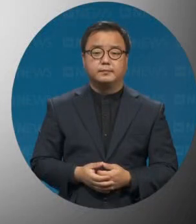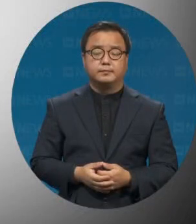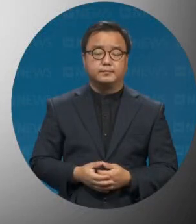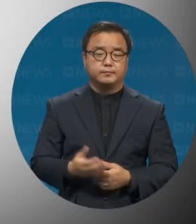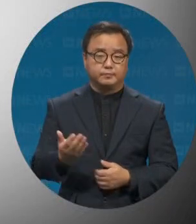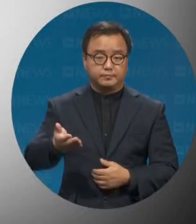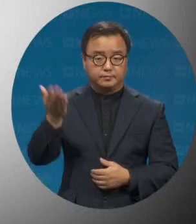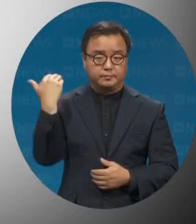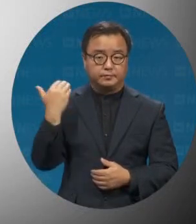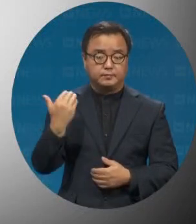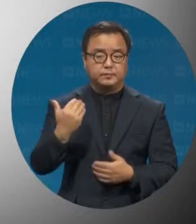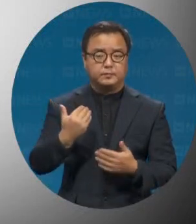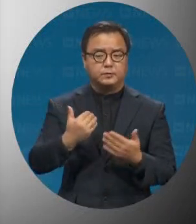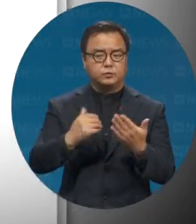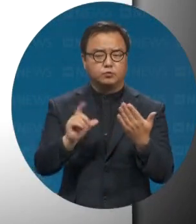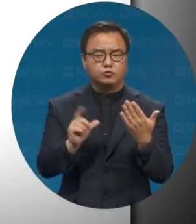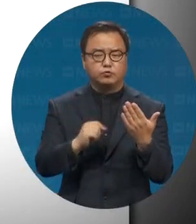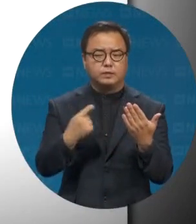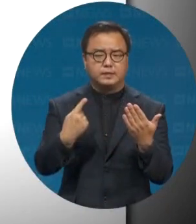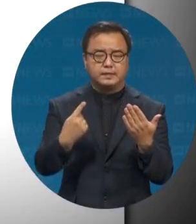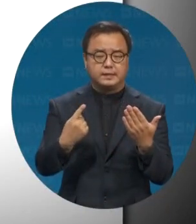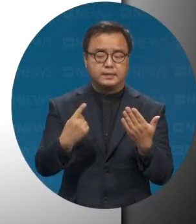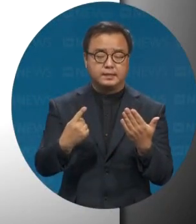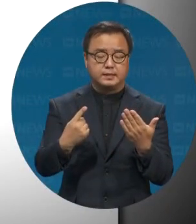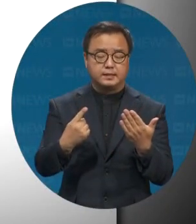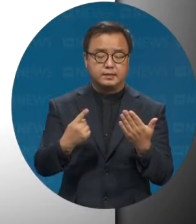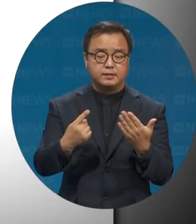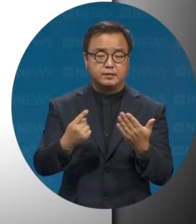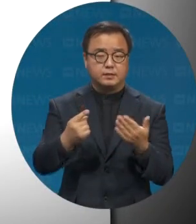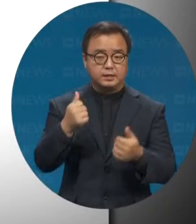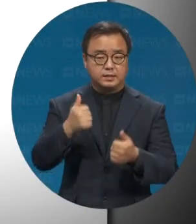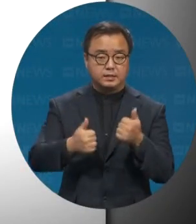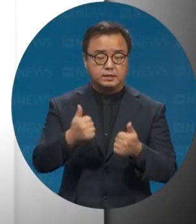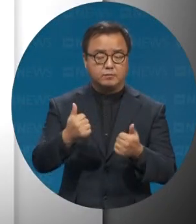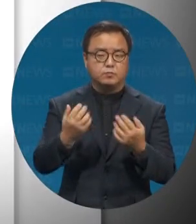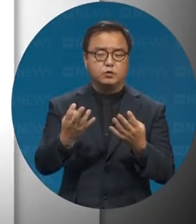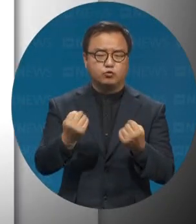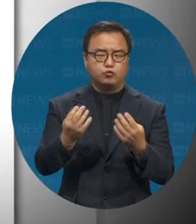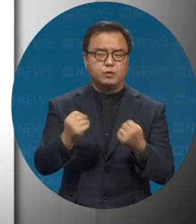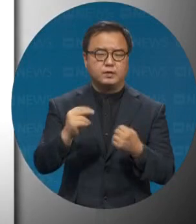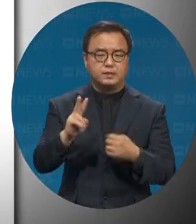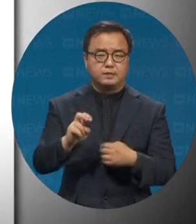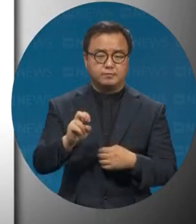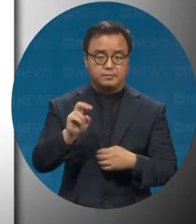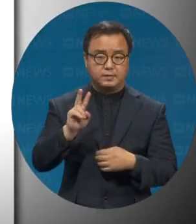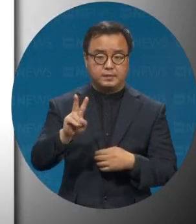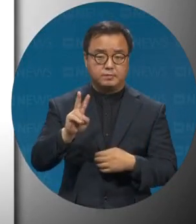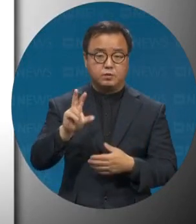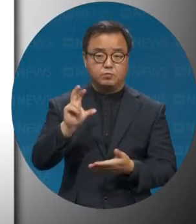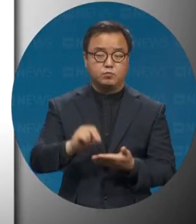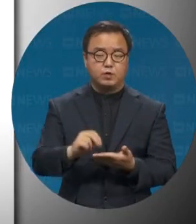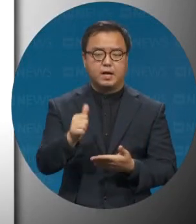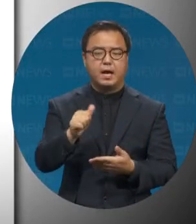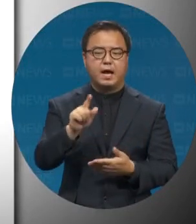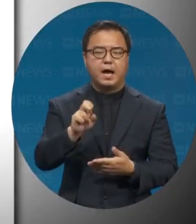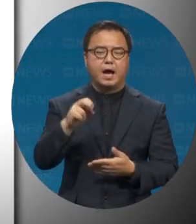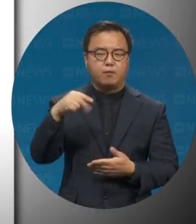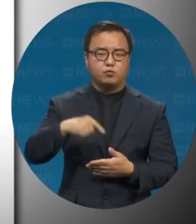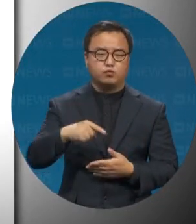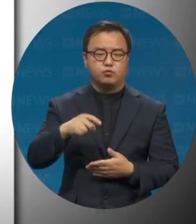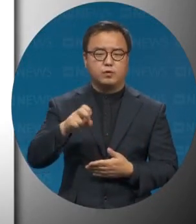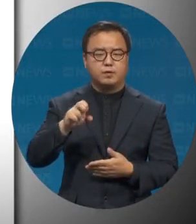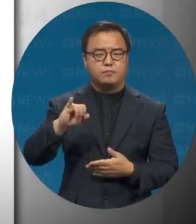지난 1일 치러진 9월 모의 평가 에 수학과목 공통 문항 22번 문제입니다 함수의 미분 가능성과 연속성을 묻는